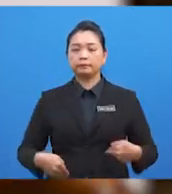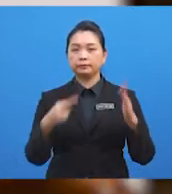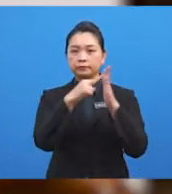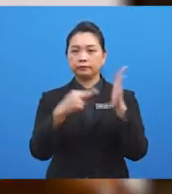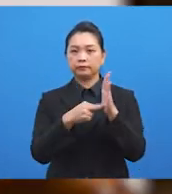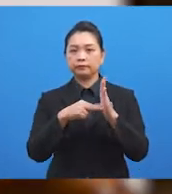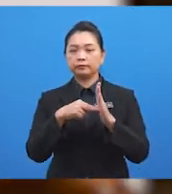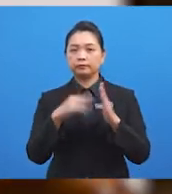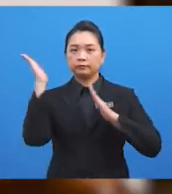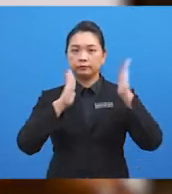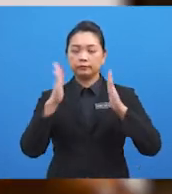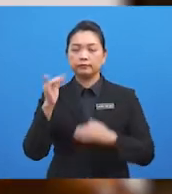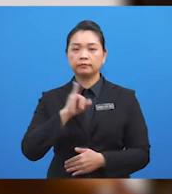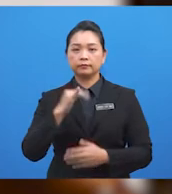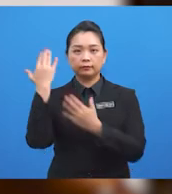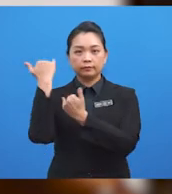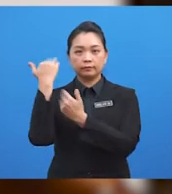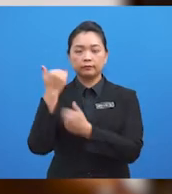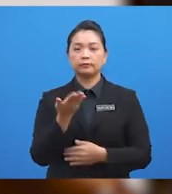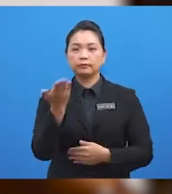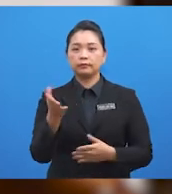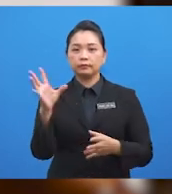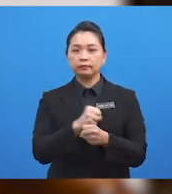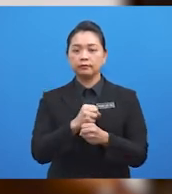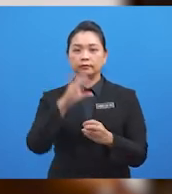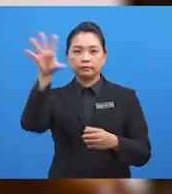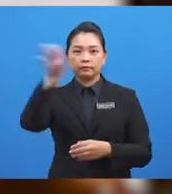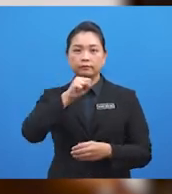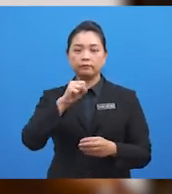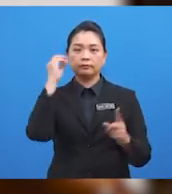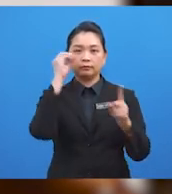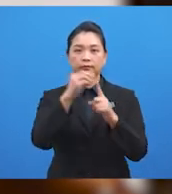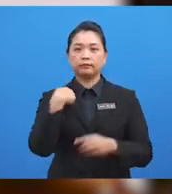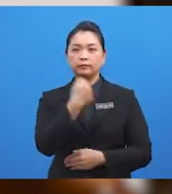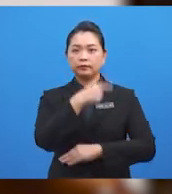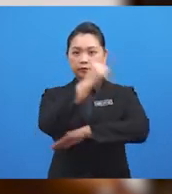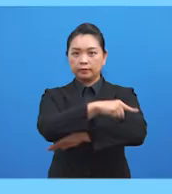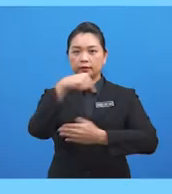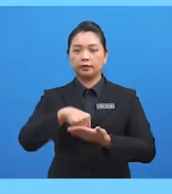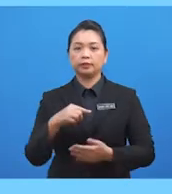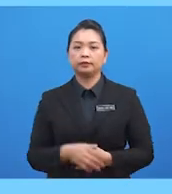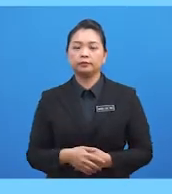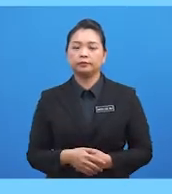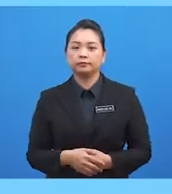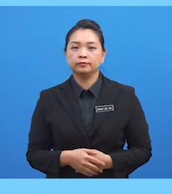kita. Saya harap kamu dapat mencapai objektif pembelajaran kita pada hari ini.